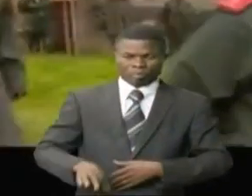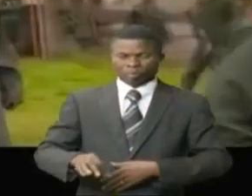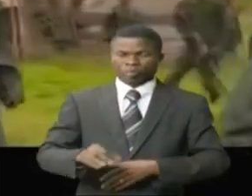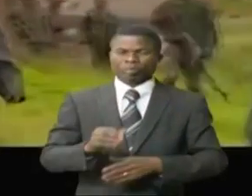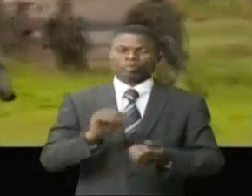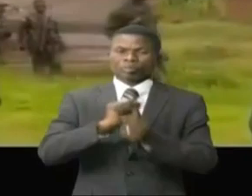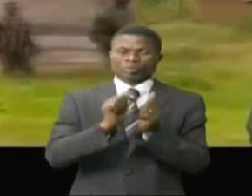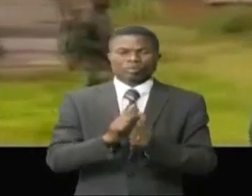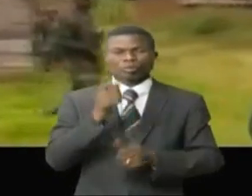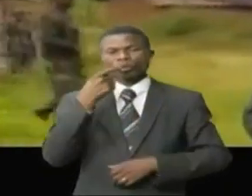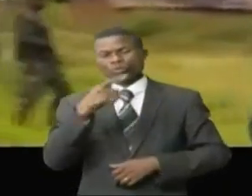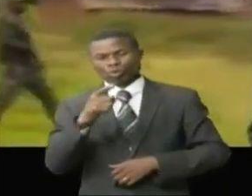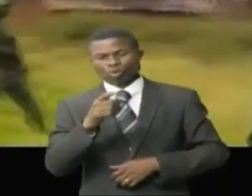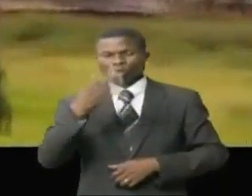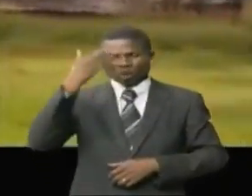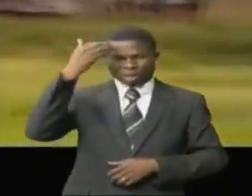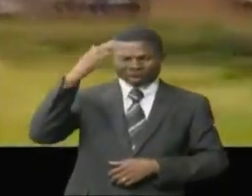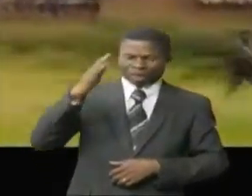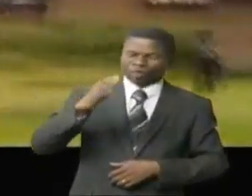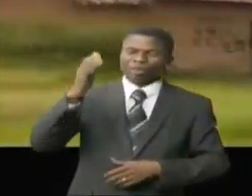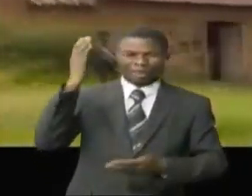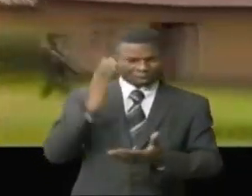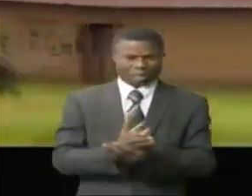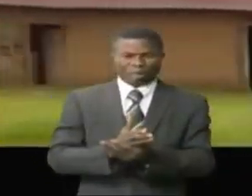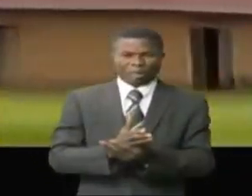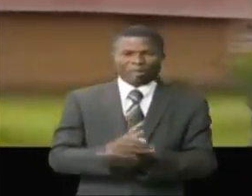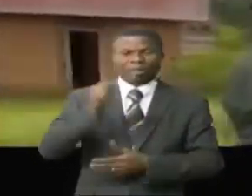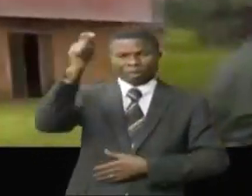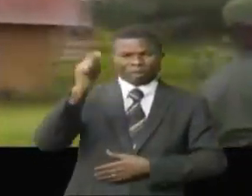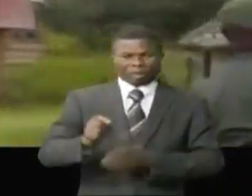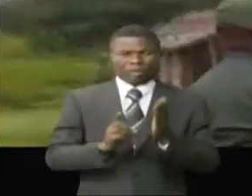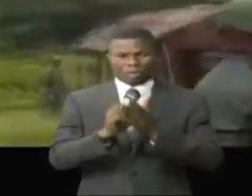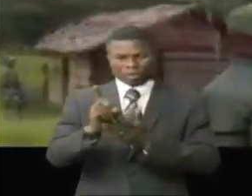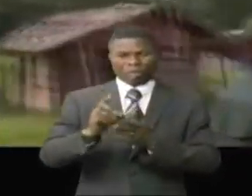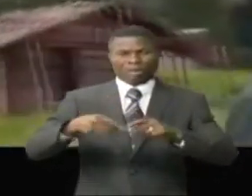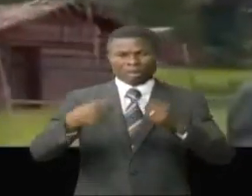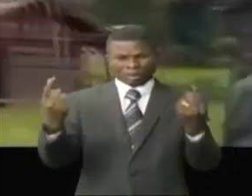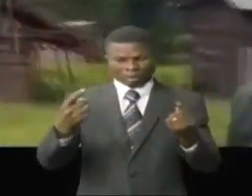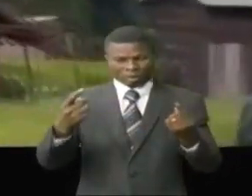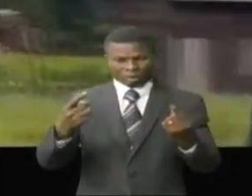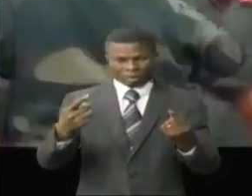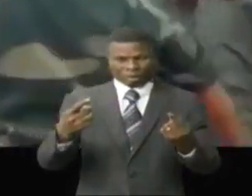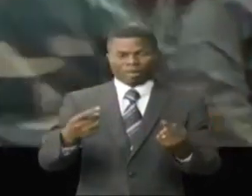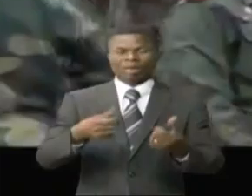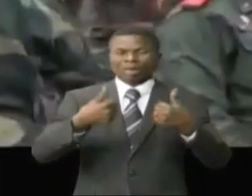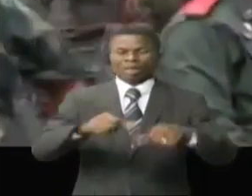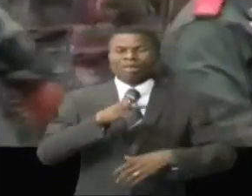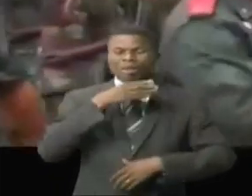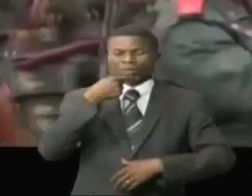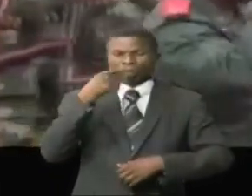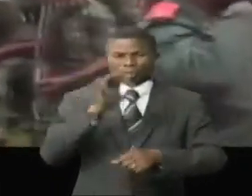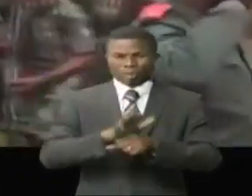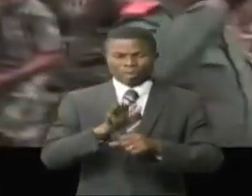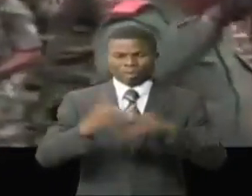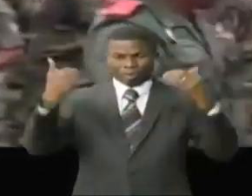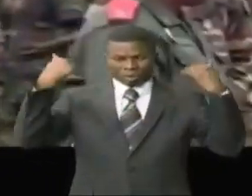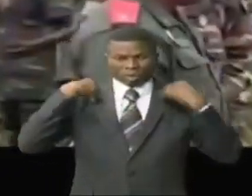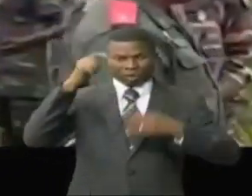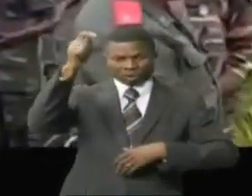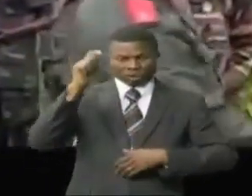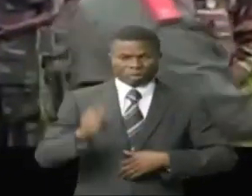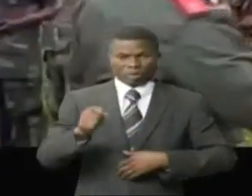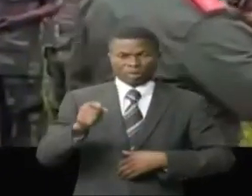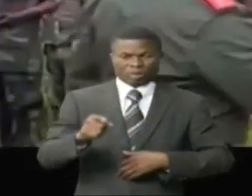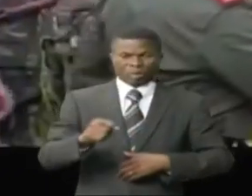tribalisme. C'est de cette façon que l'armée aura la suprématie sur l'ennemi, a-t-il martelé à cet officier général de